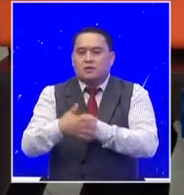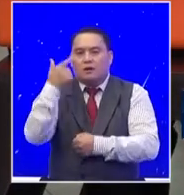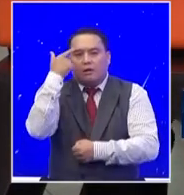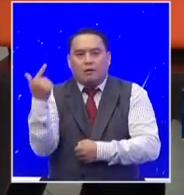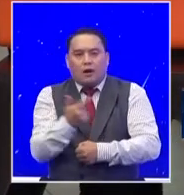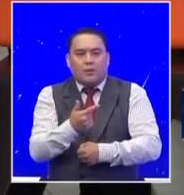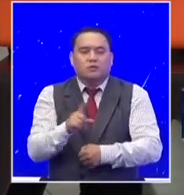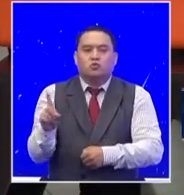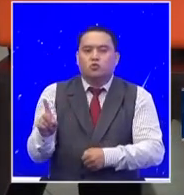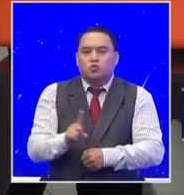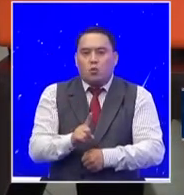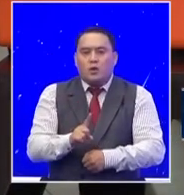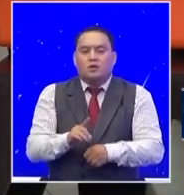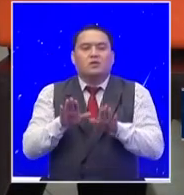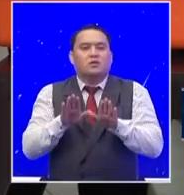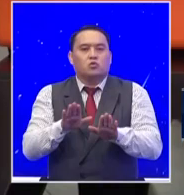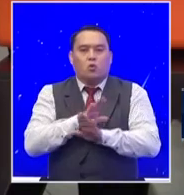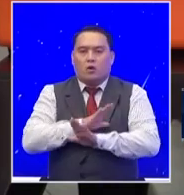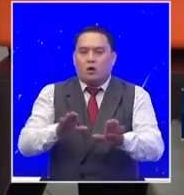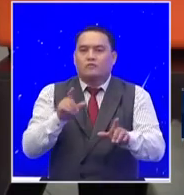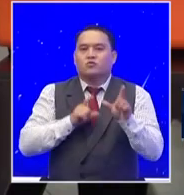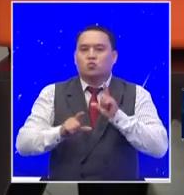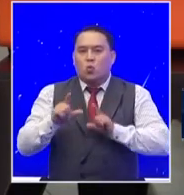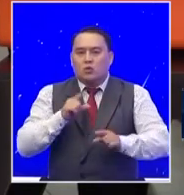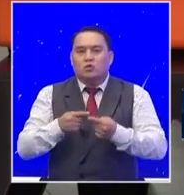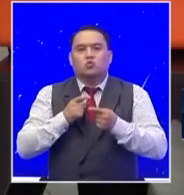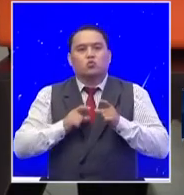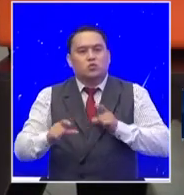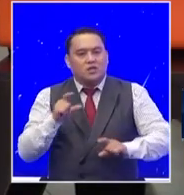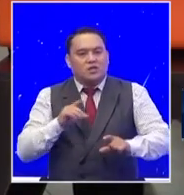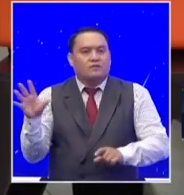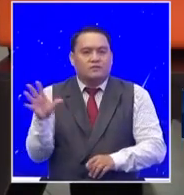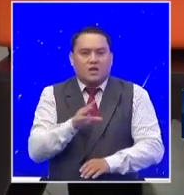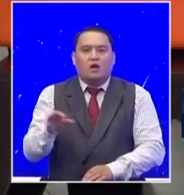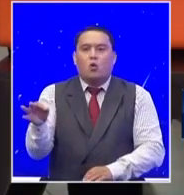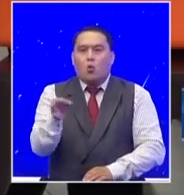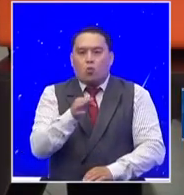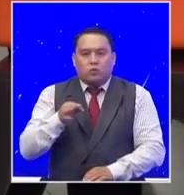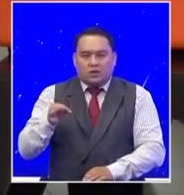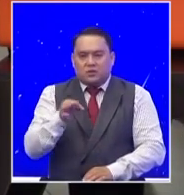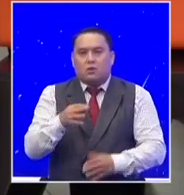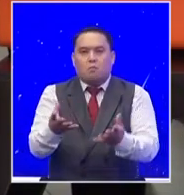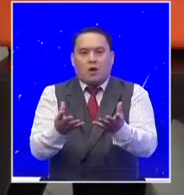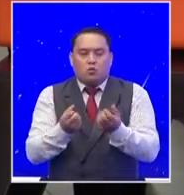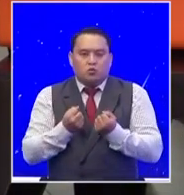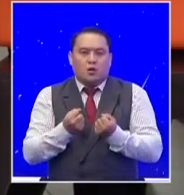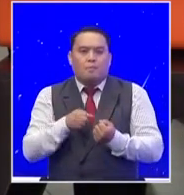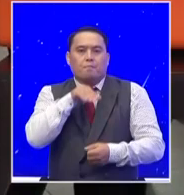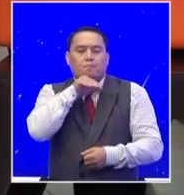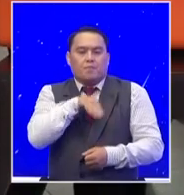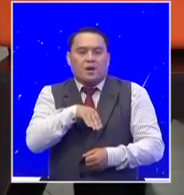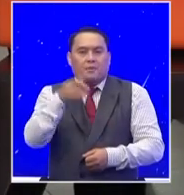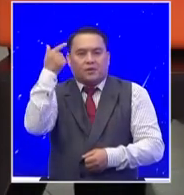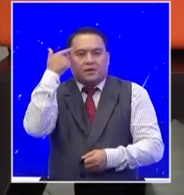в которых не только студенты этих колледжей, а студенты всей области могут получать квалифицированные